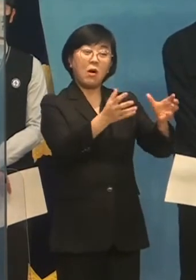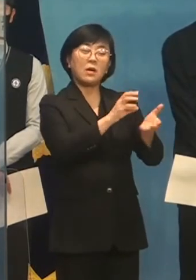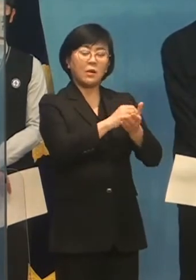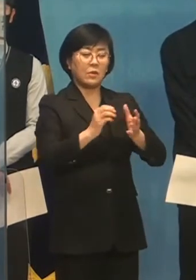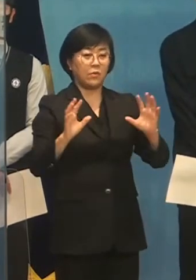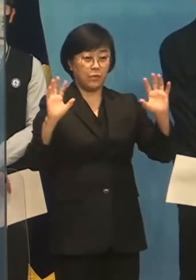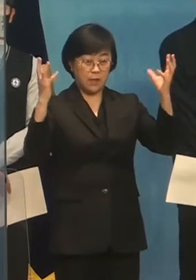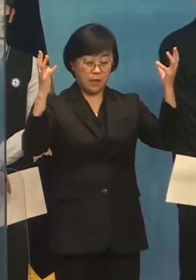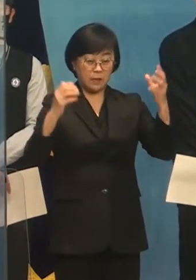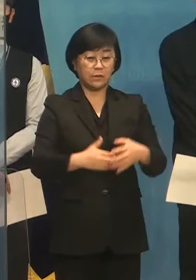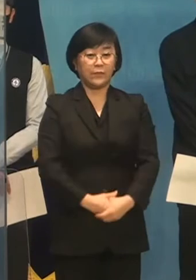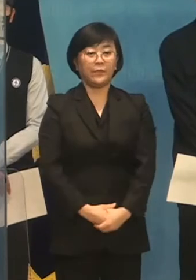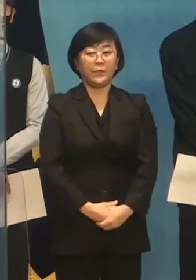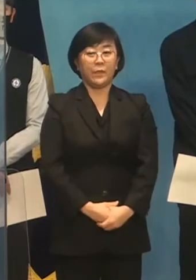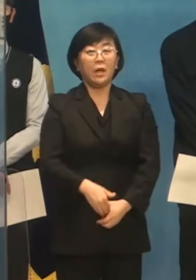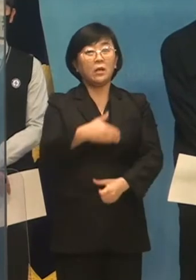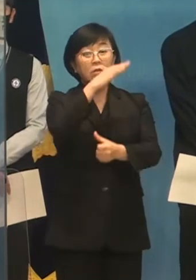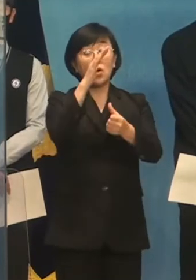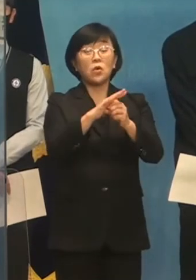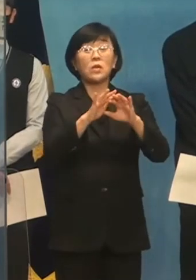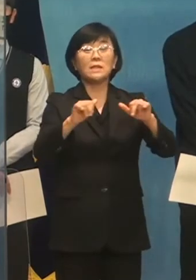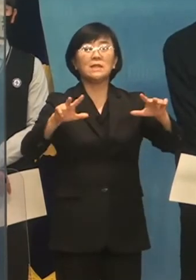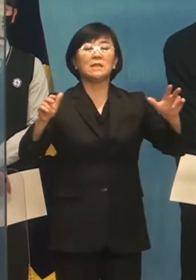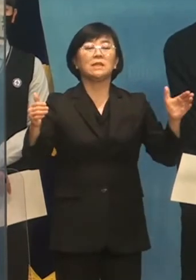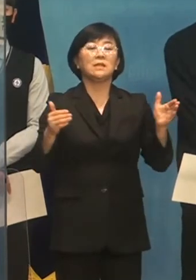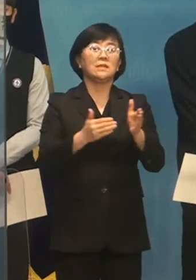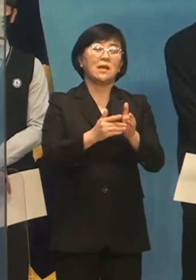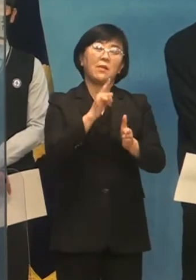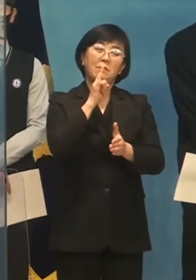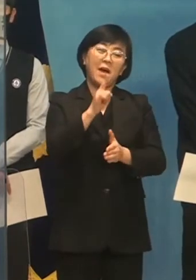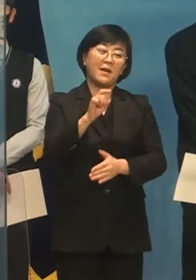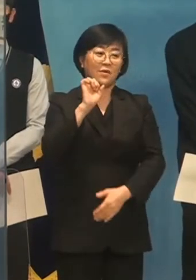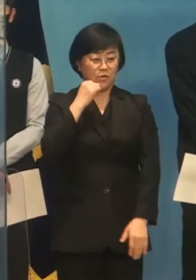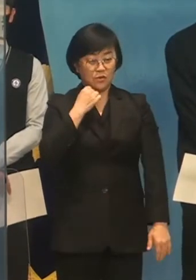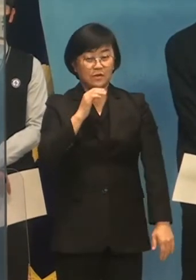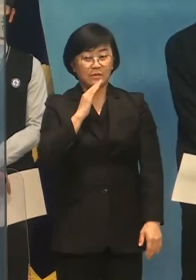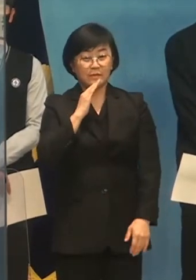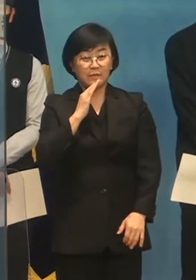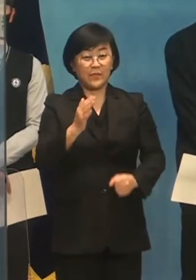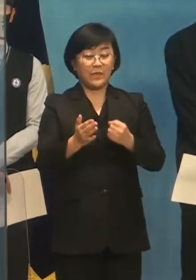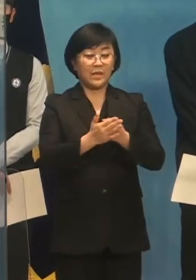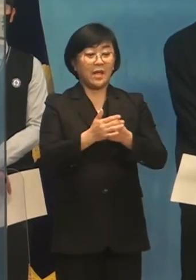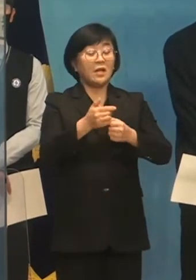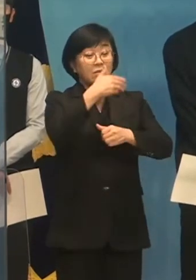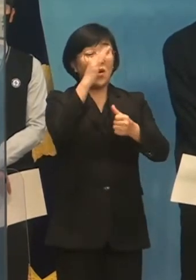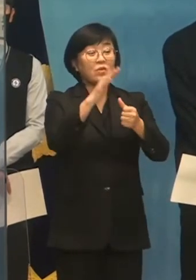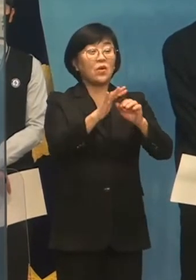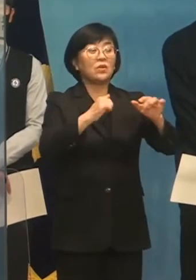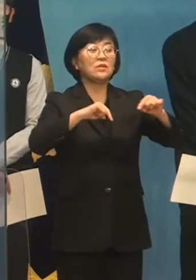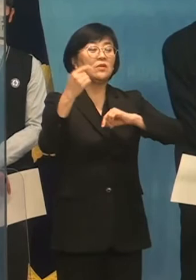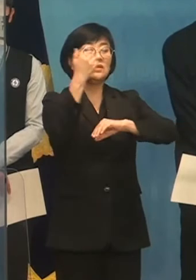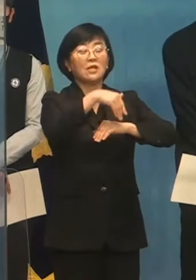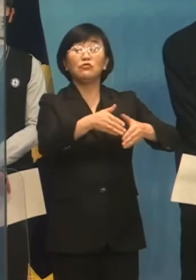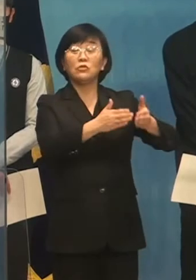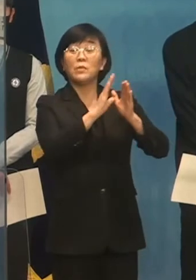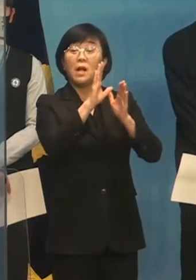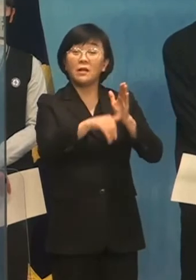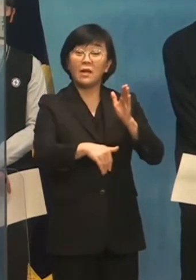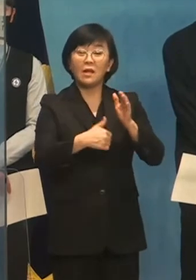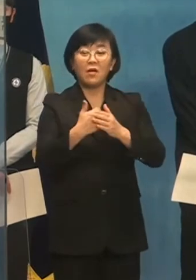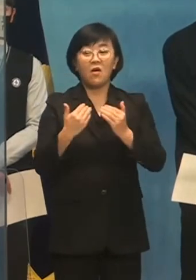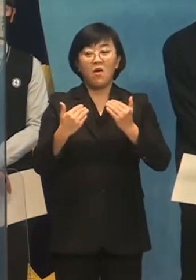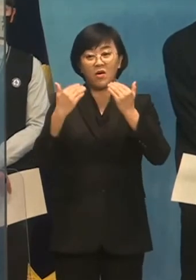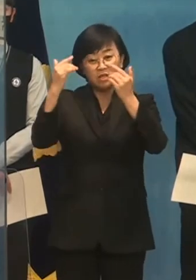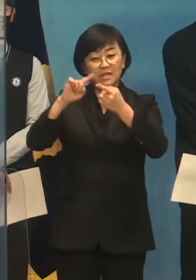환영합니다. 청소년은 지금껏 제대로 된 한마디를 하기 힘들었습니다. 청소년을 향한 정책을 수립할 때에도